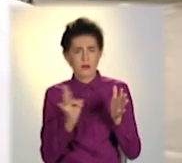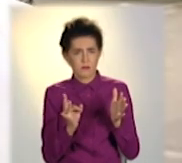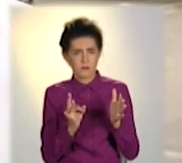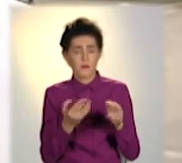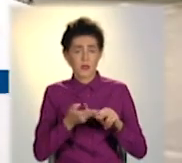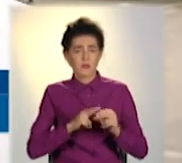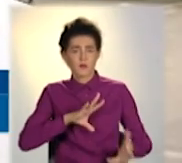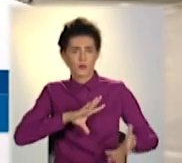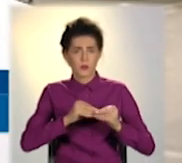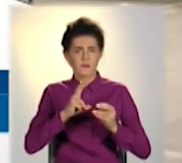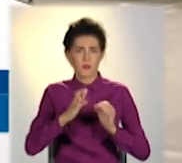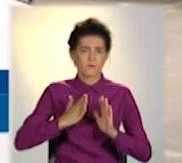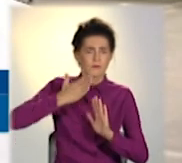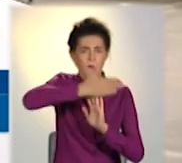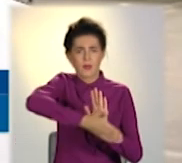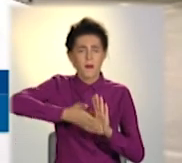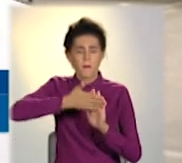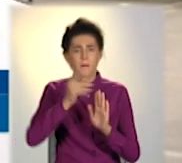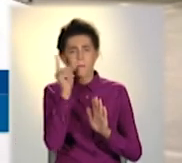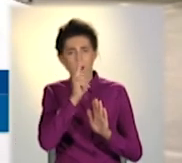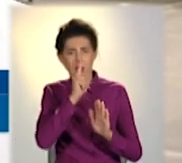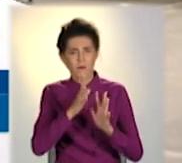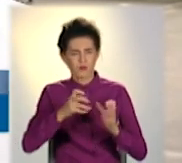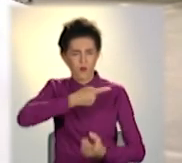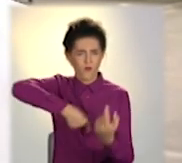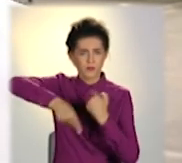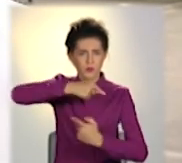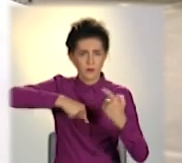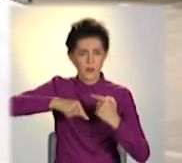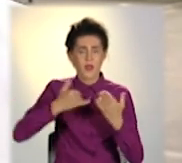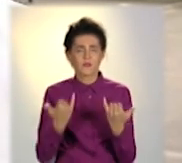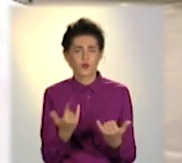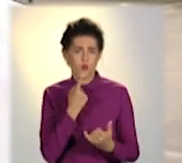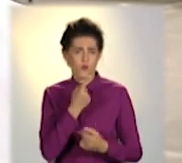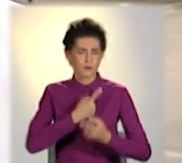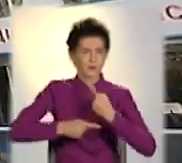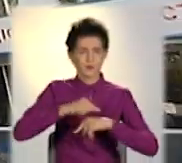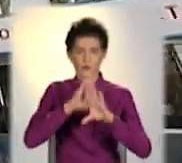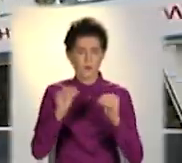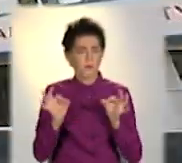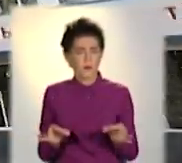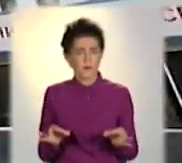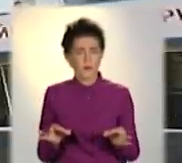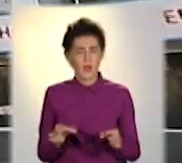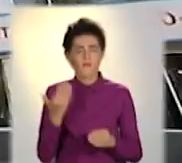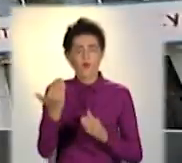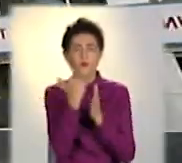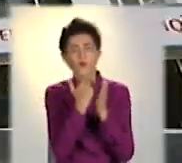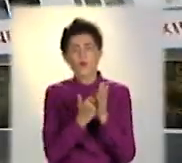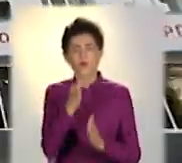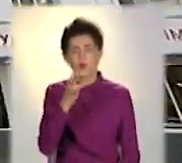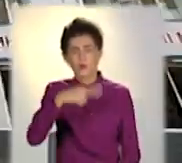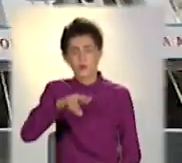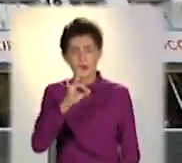таким образом ізолювали великий і малий кровообращення. Тобто зараз кров у Павла тече абсолютно правильно. Програма фонду Ріната